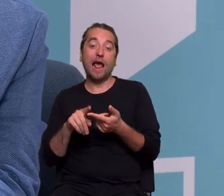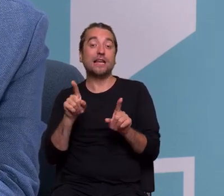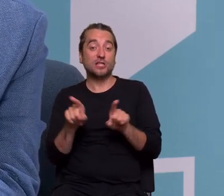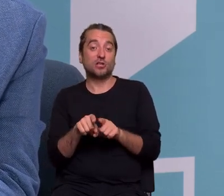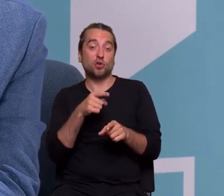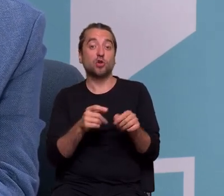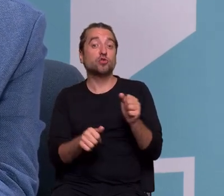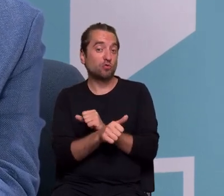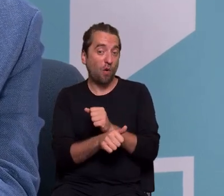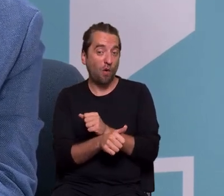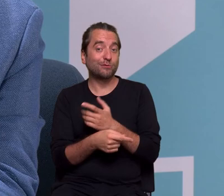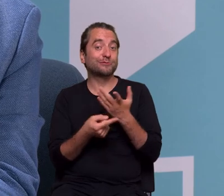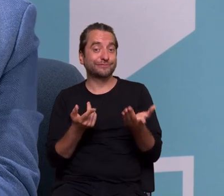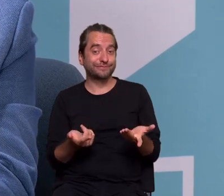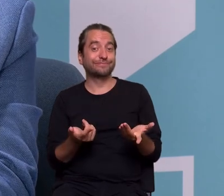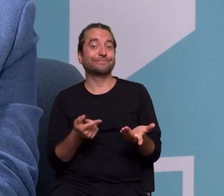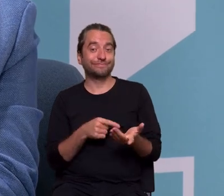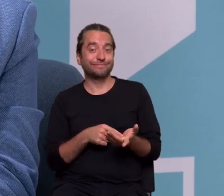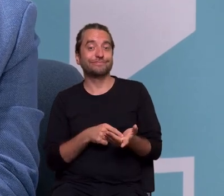świadectwem, które